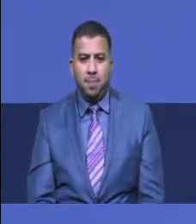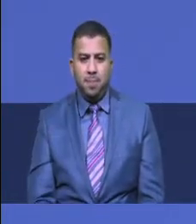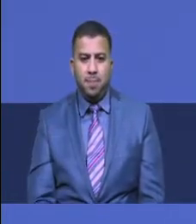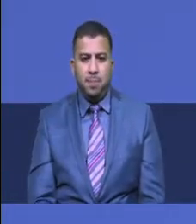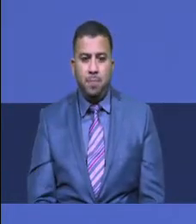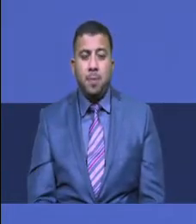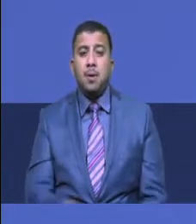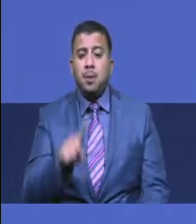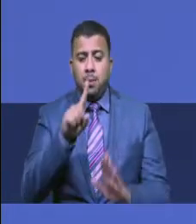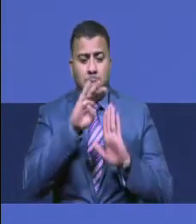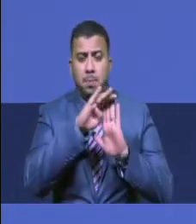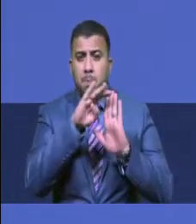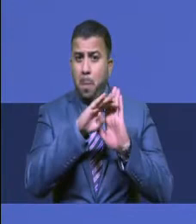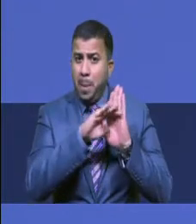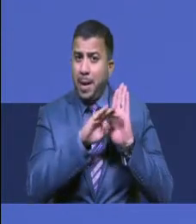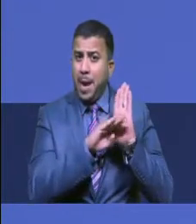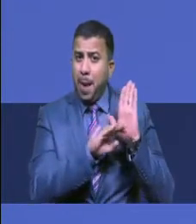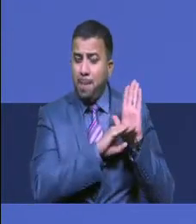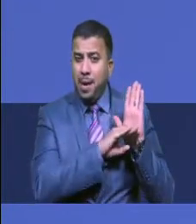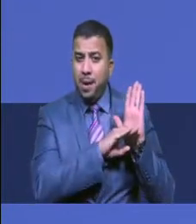وضعنا برنامج